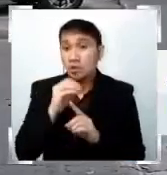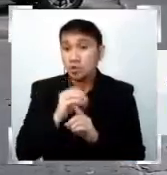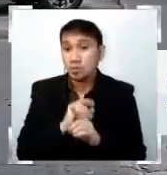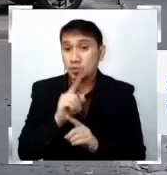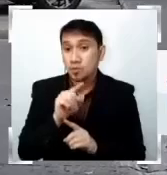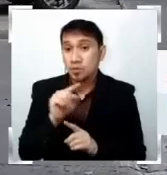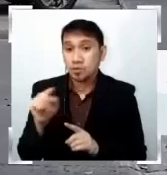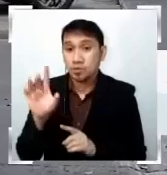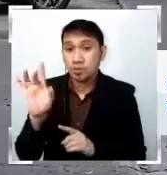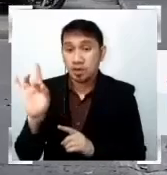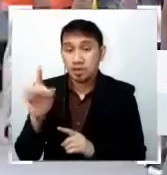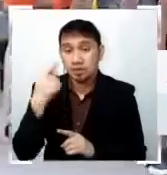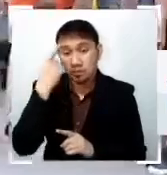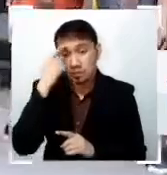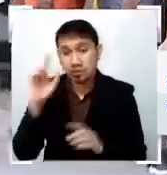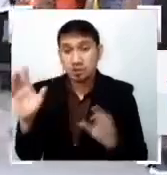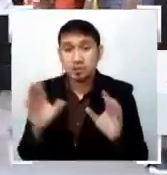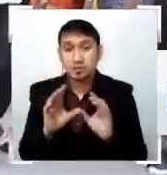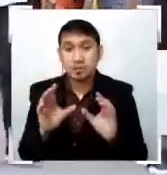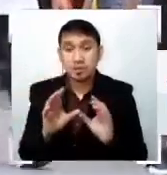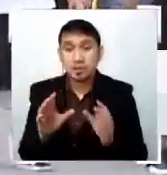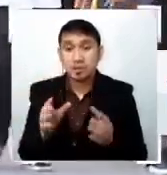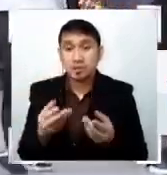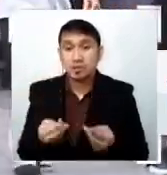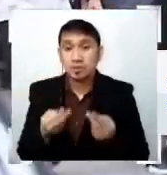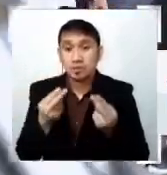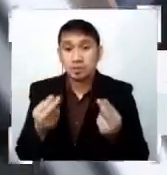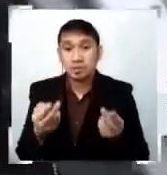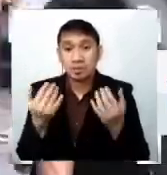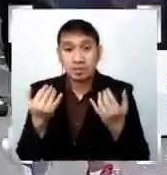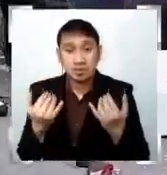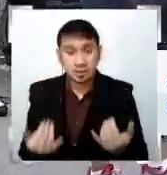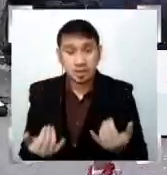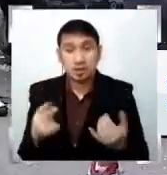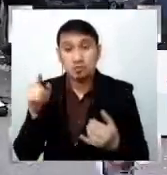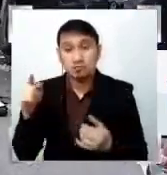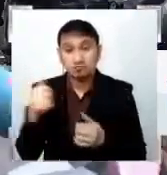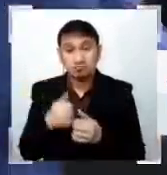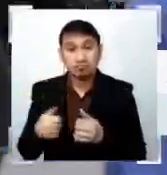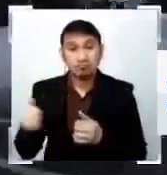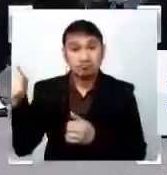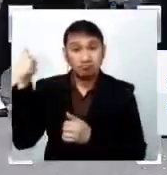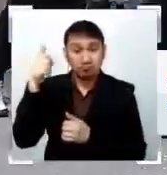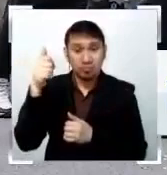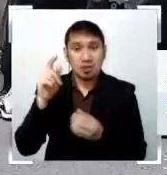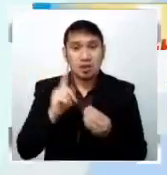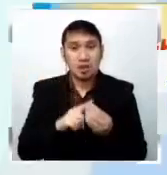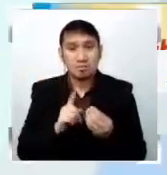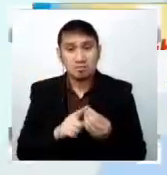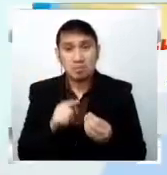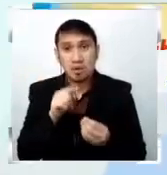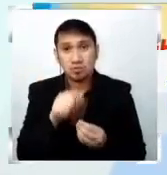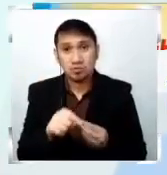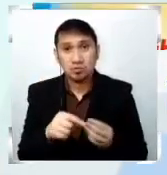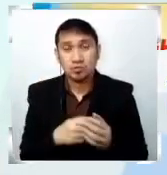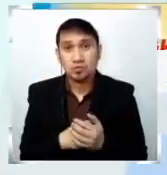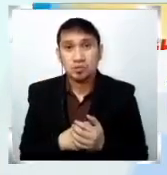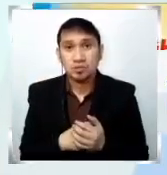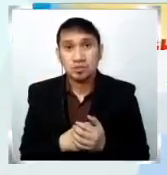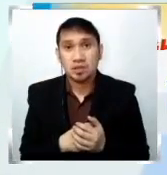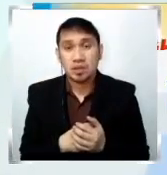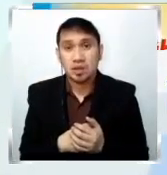ng Certificate of Candidacy. Kaya may nilinaw si Commissioner Guanzon tungkol sa pangangampan niya. Yung laging